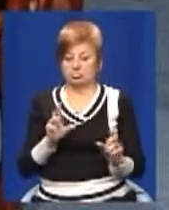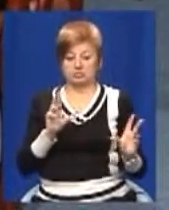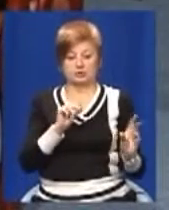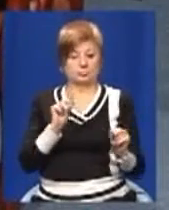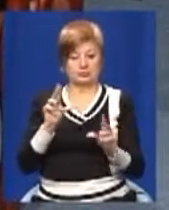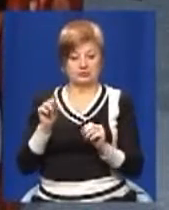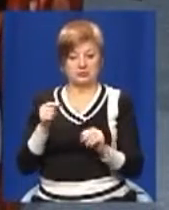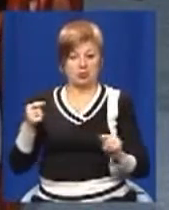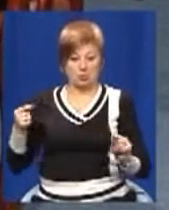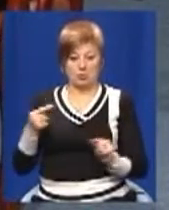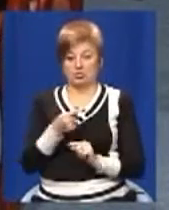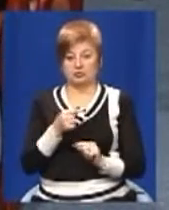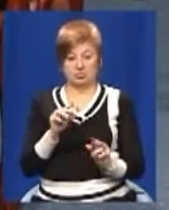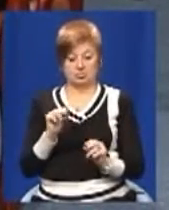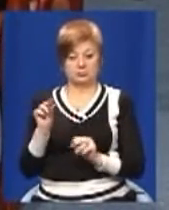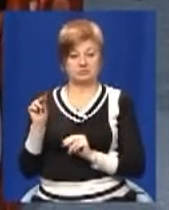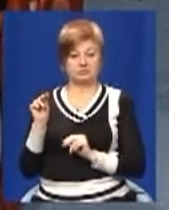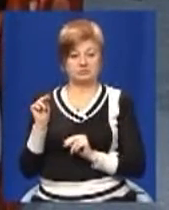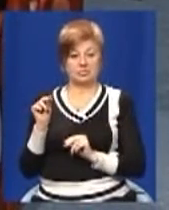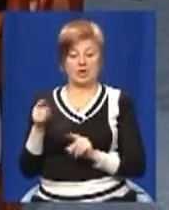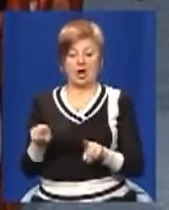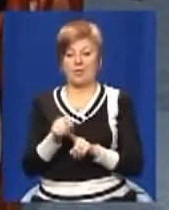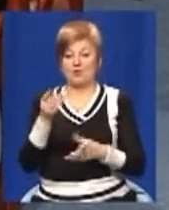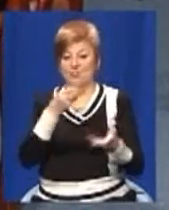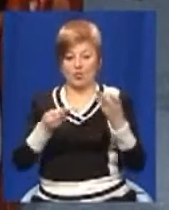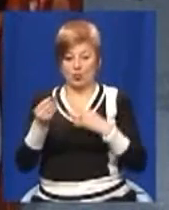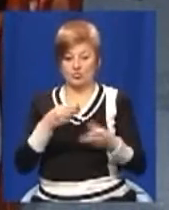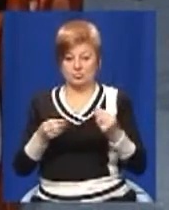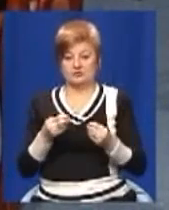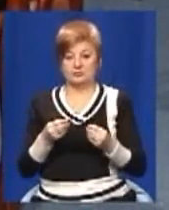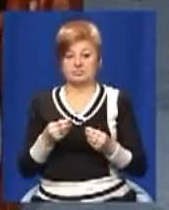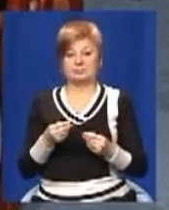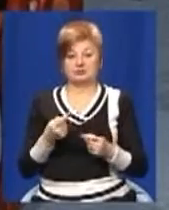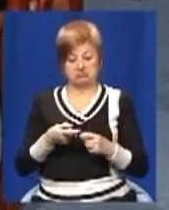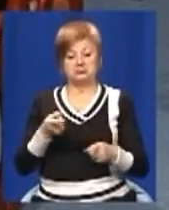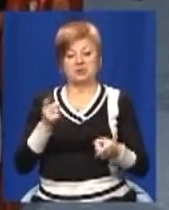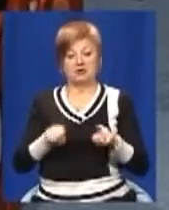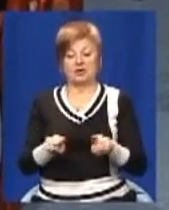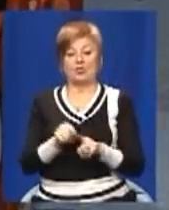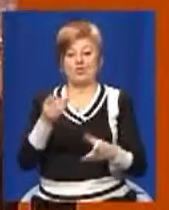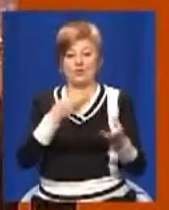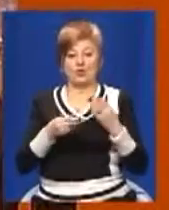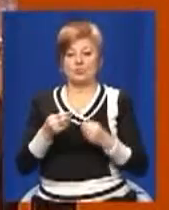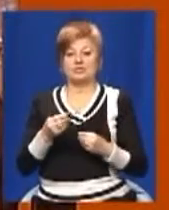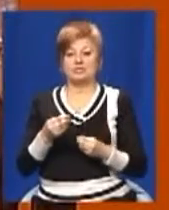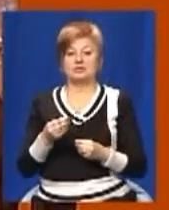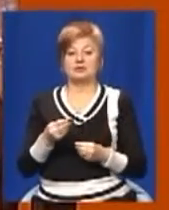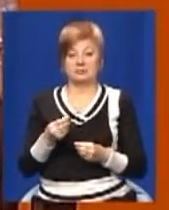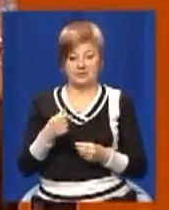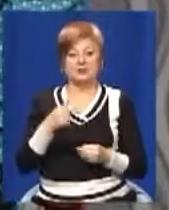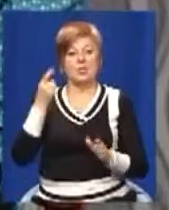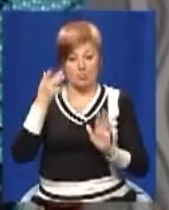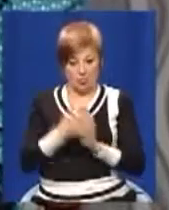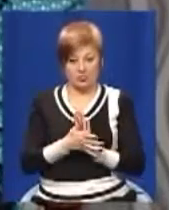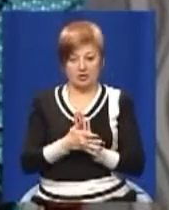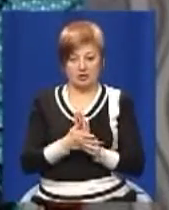от проткнула, і це якийсь фокус просто. Це не то, що експеримент, це, власне, реально такий от фокус-покус. Я теж. Ти зрозумів,